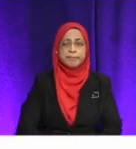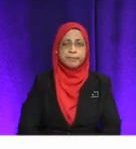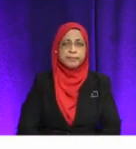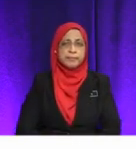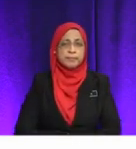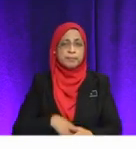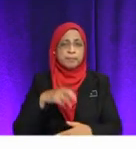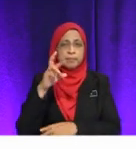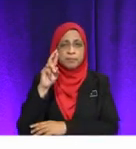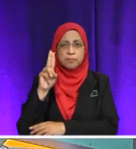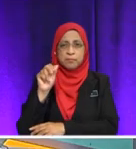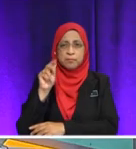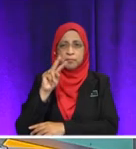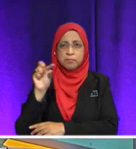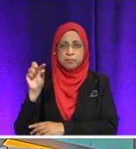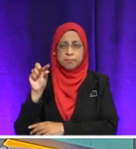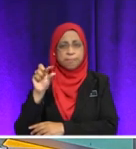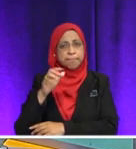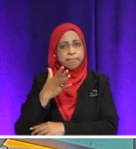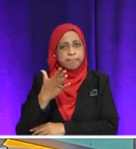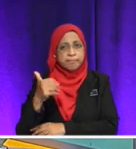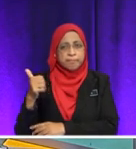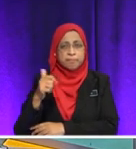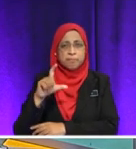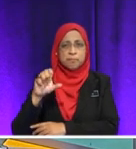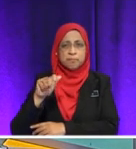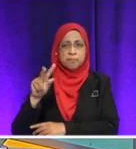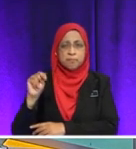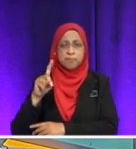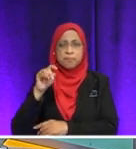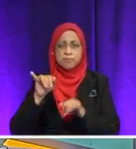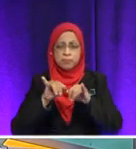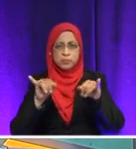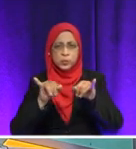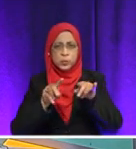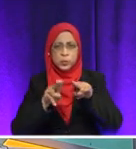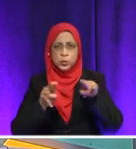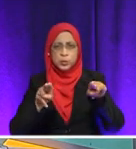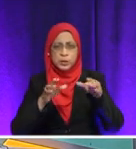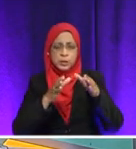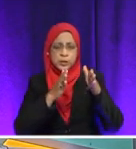setiap jarak lukisan Ini mesti ada jarak Oke ruang keluarga